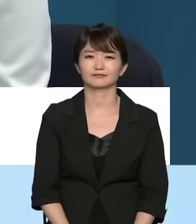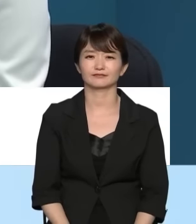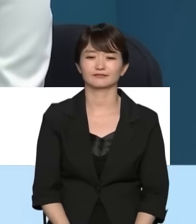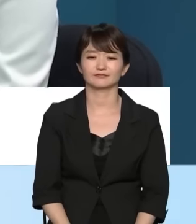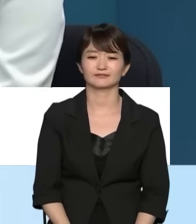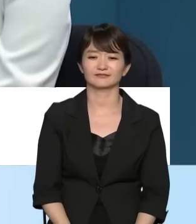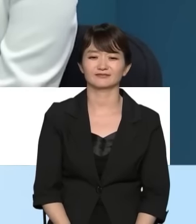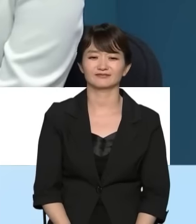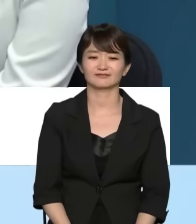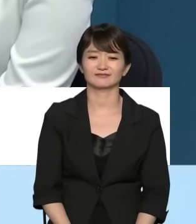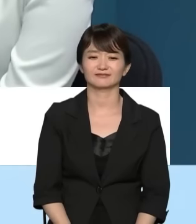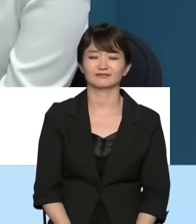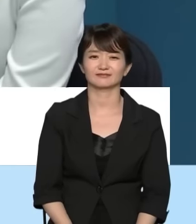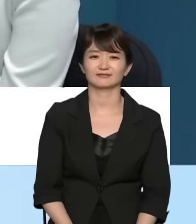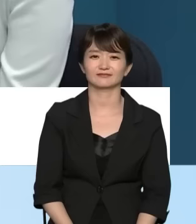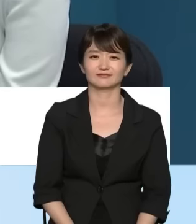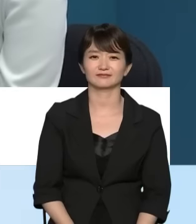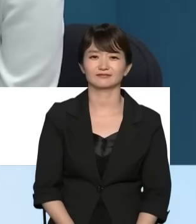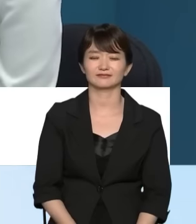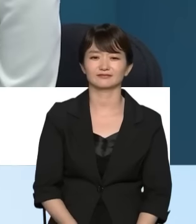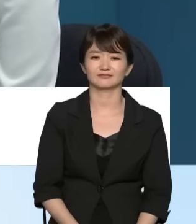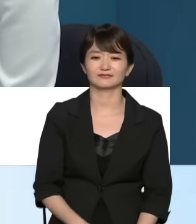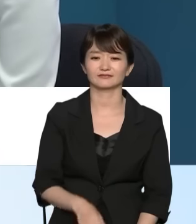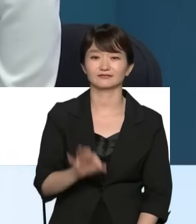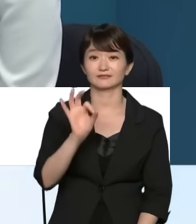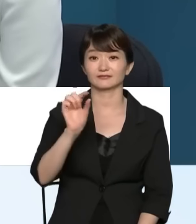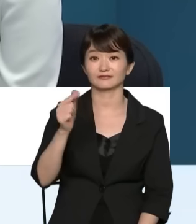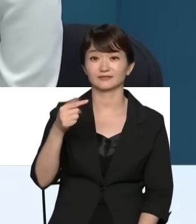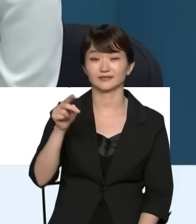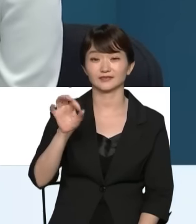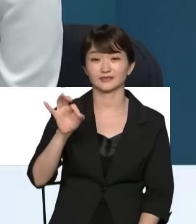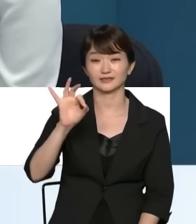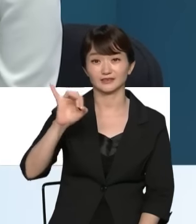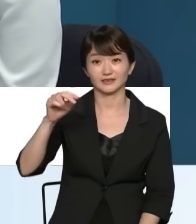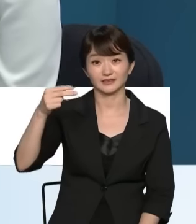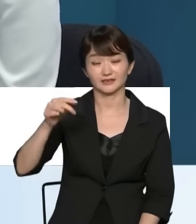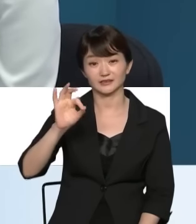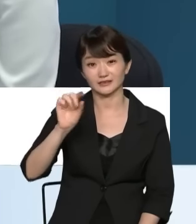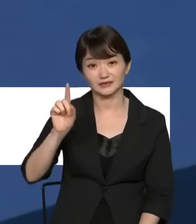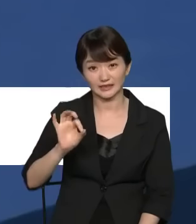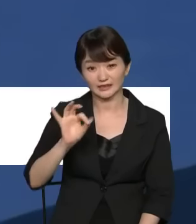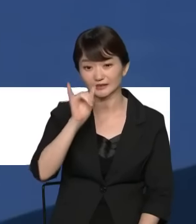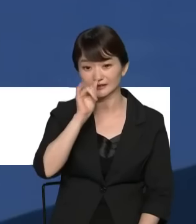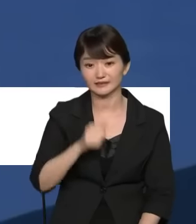그 안녕이 드앙이라고 있거든요. 아, 그 한번 알려주실까요?